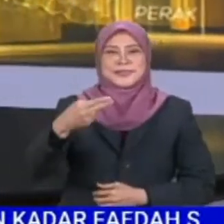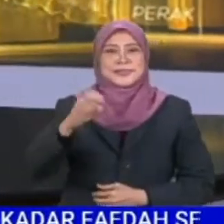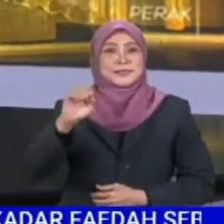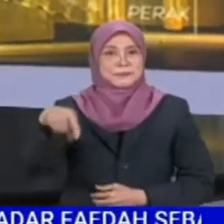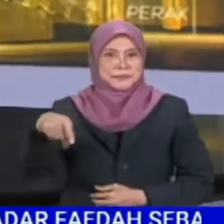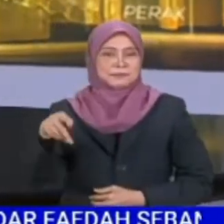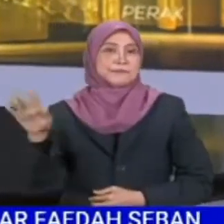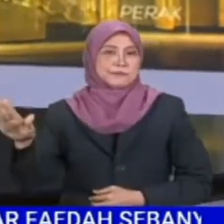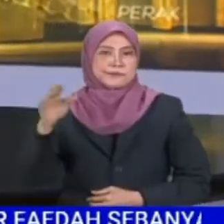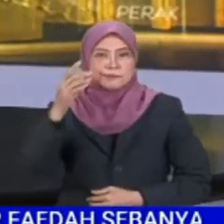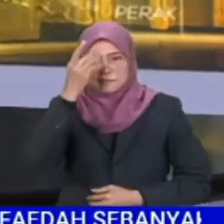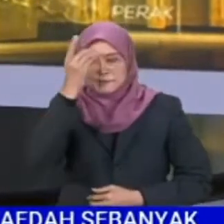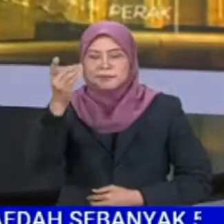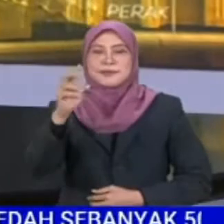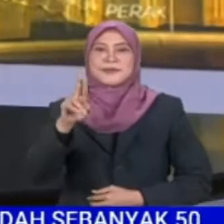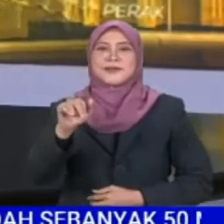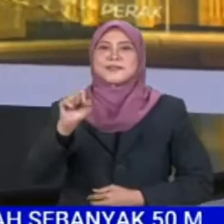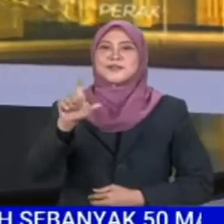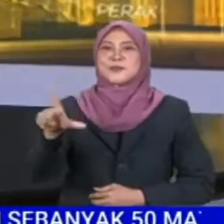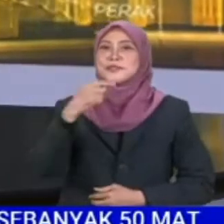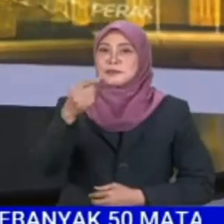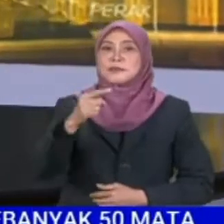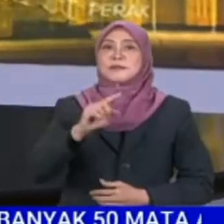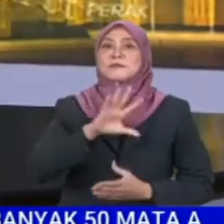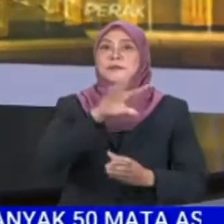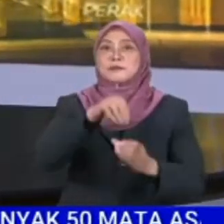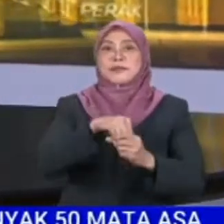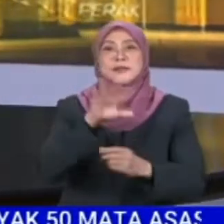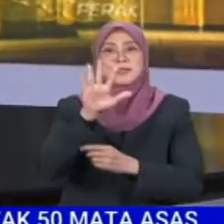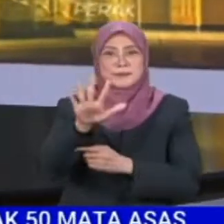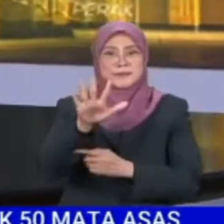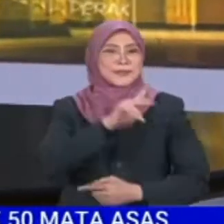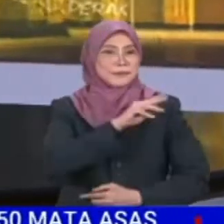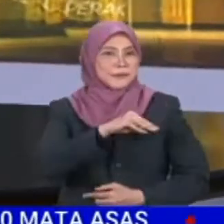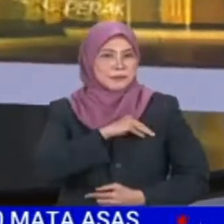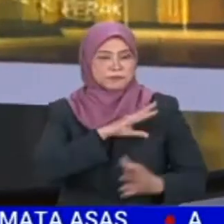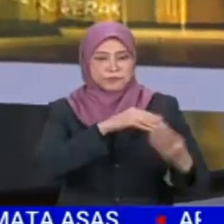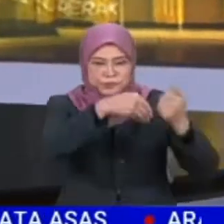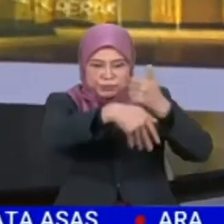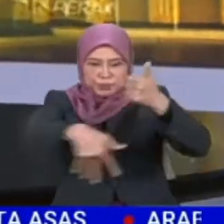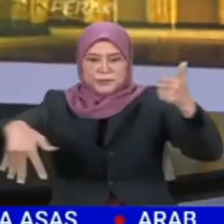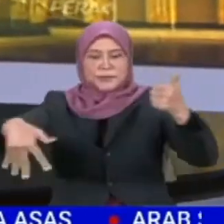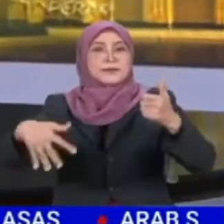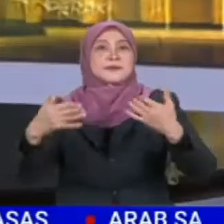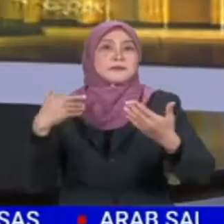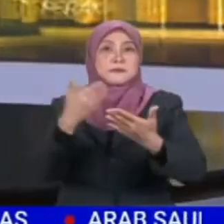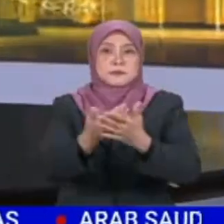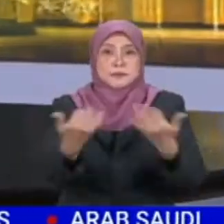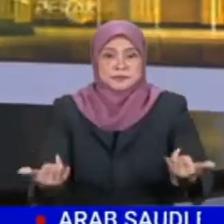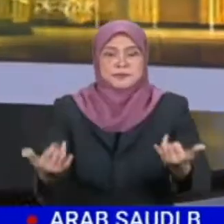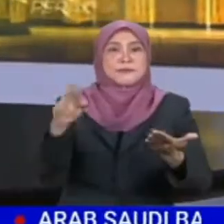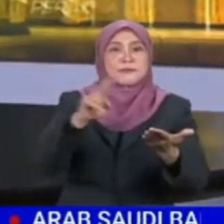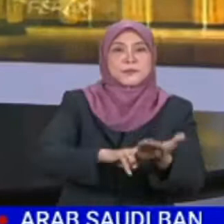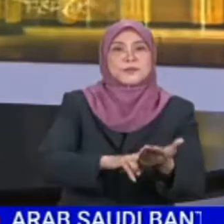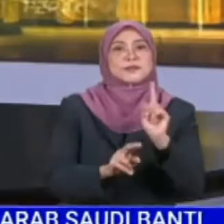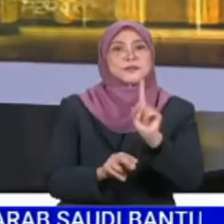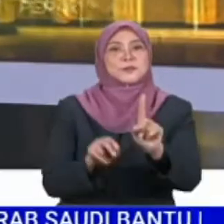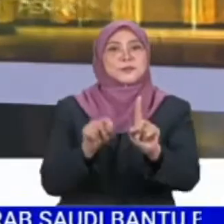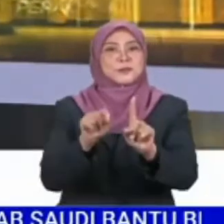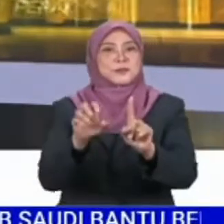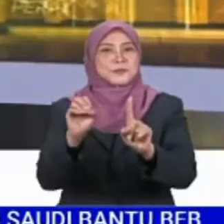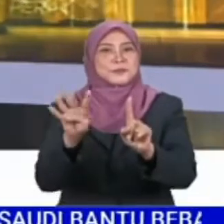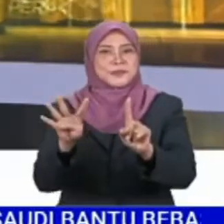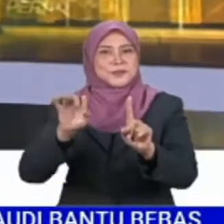Rosul Wahid berkata, program yang melibatkan 5 kementerian itu sehingga kini juga merekodkan sebanyak